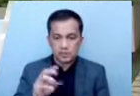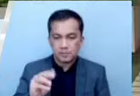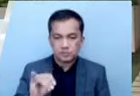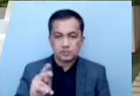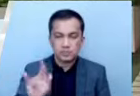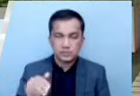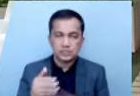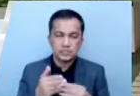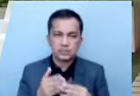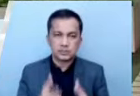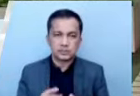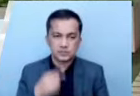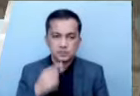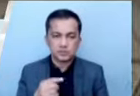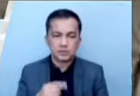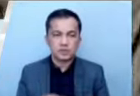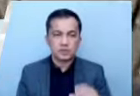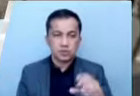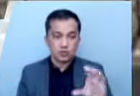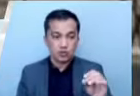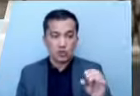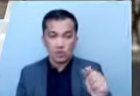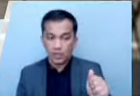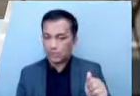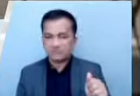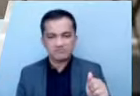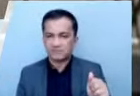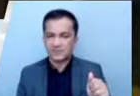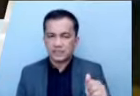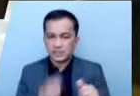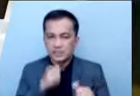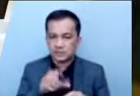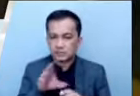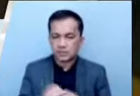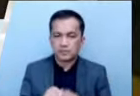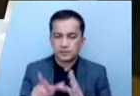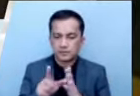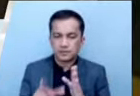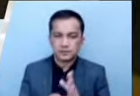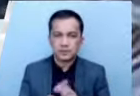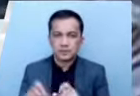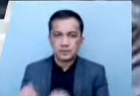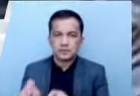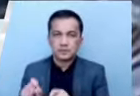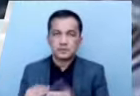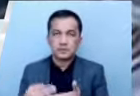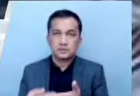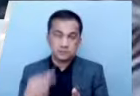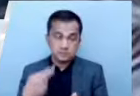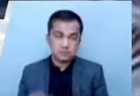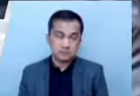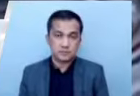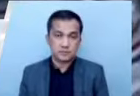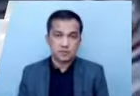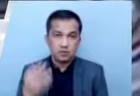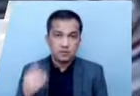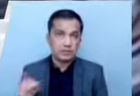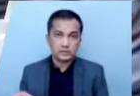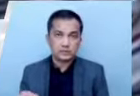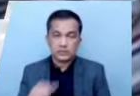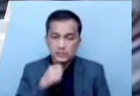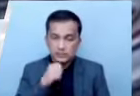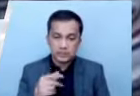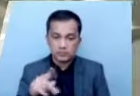sabi ng Commission on Audit o COA, hindi na ito sakop ng batas ang pagbebenta ng bigas dahil hindi ito procurement kung